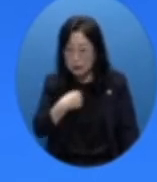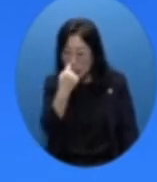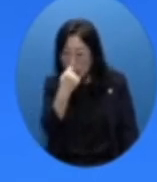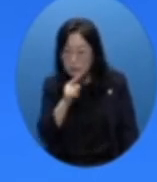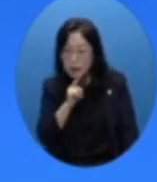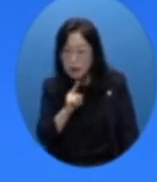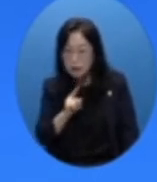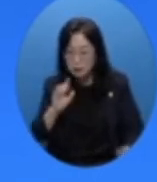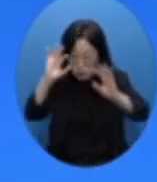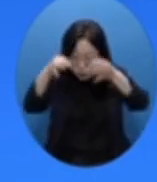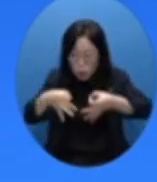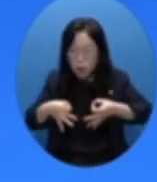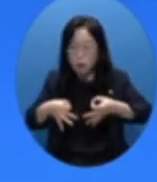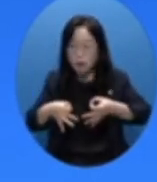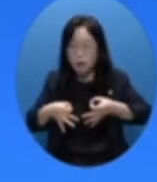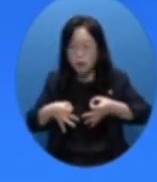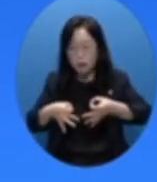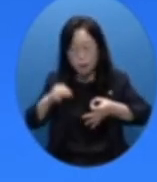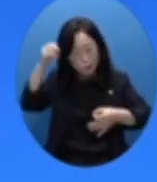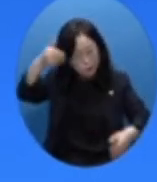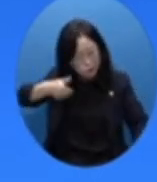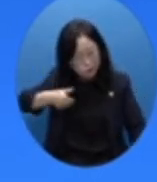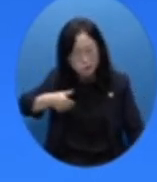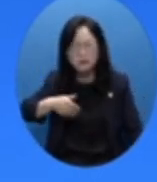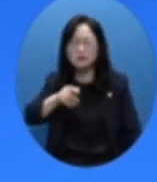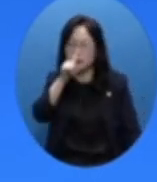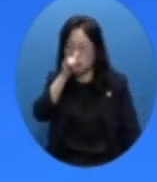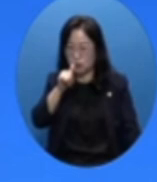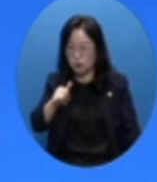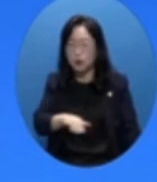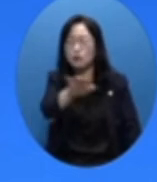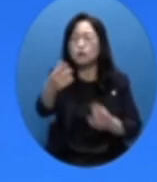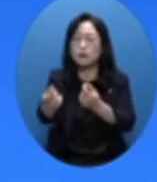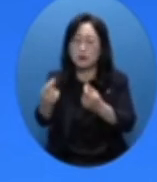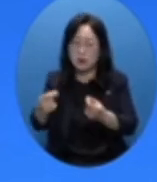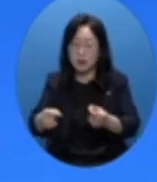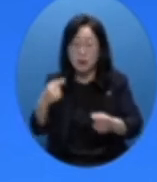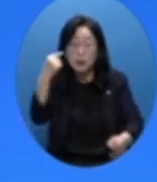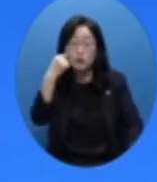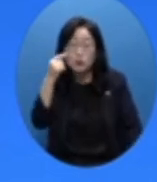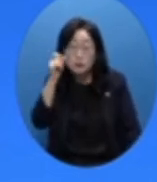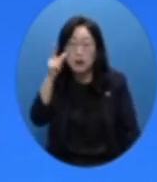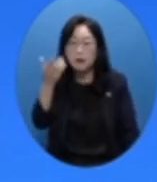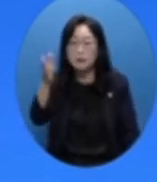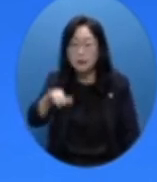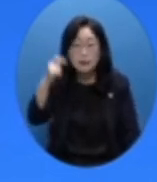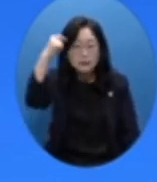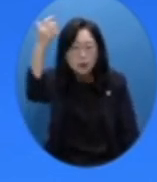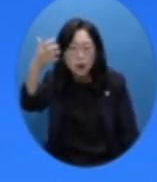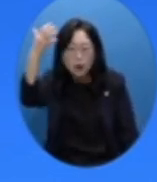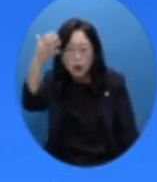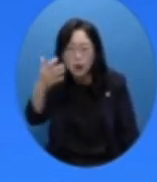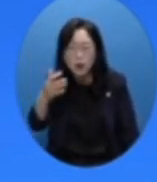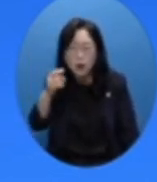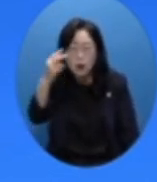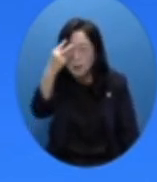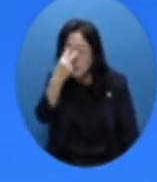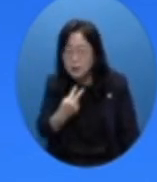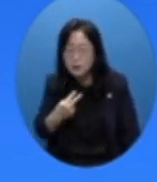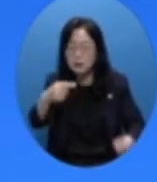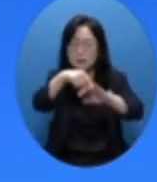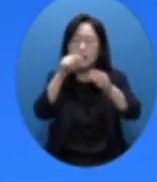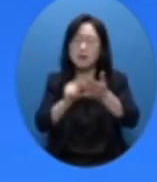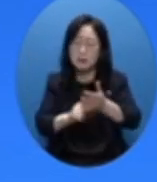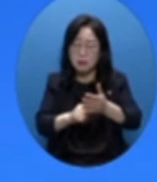스스로 반문해 씁니다 그렇습니다 우리가 눈을 뜨고 살면서도 영적인 맹인 심적인